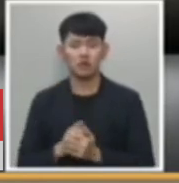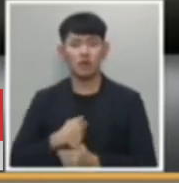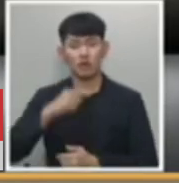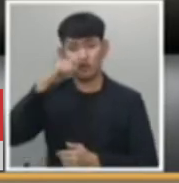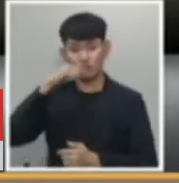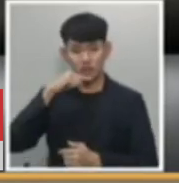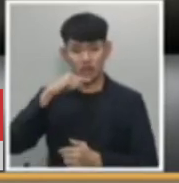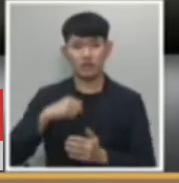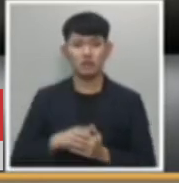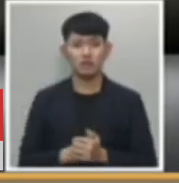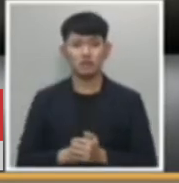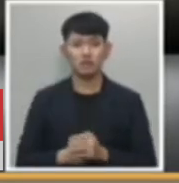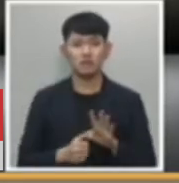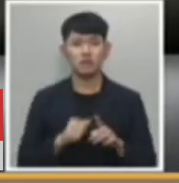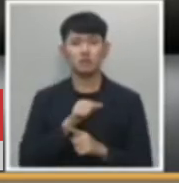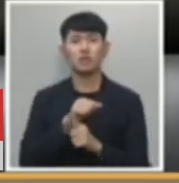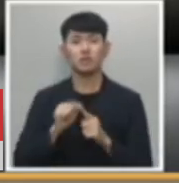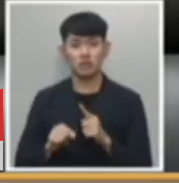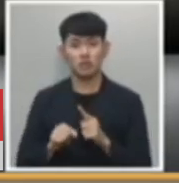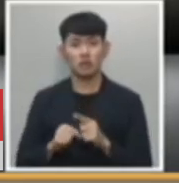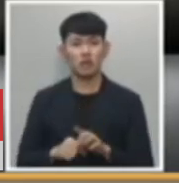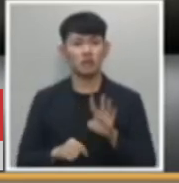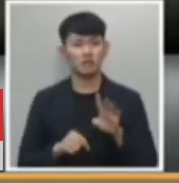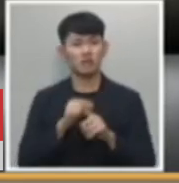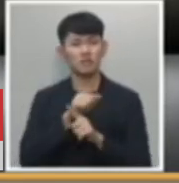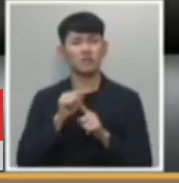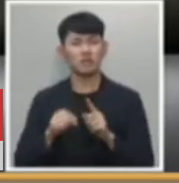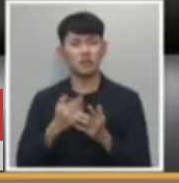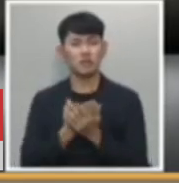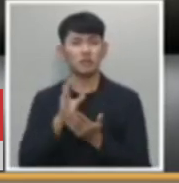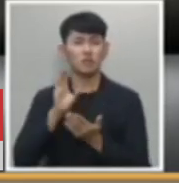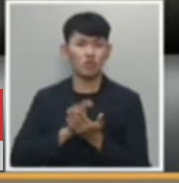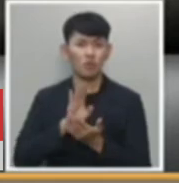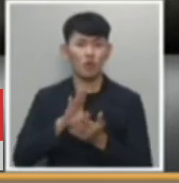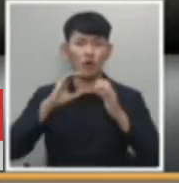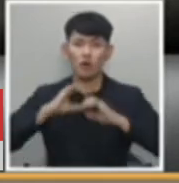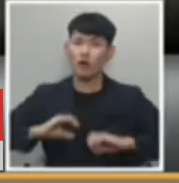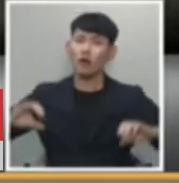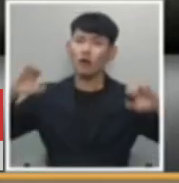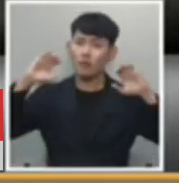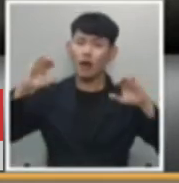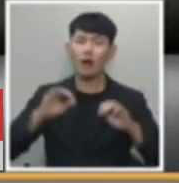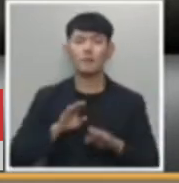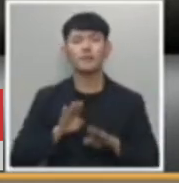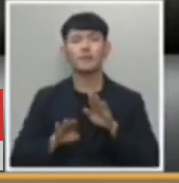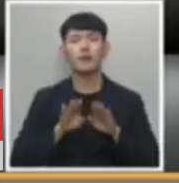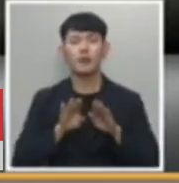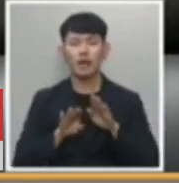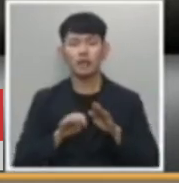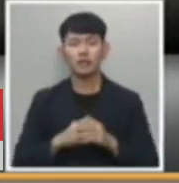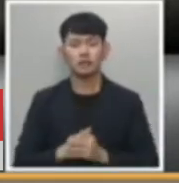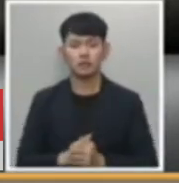ย 4% ครับ 4% นี่เป็นงบของรัฐบาลแค่ประมาณ